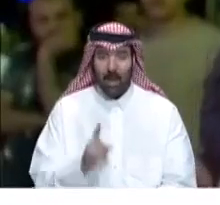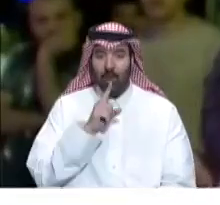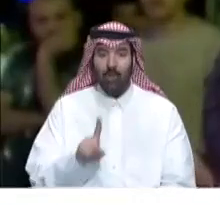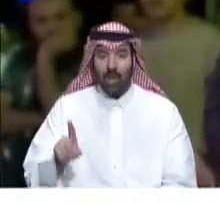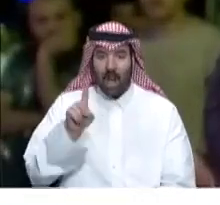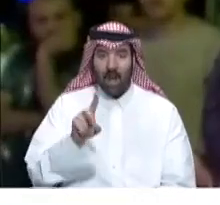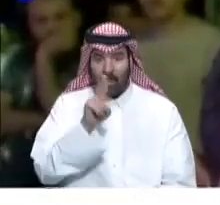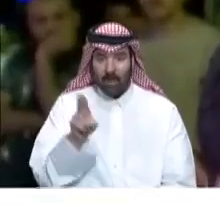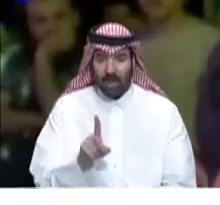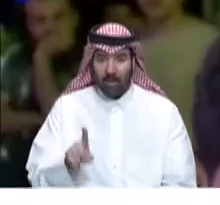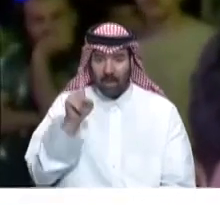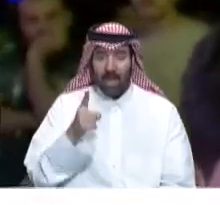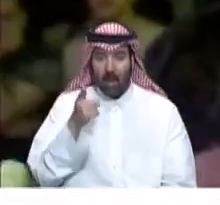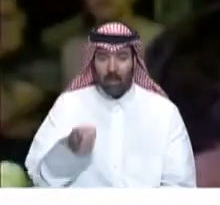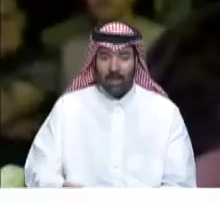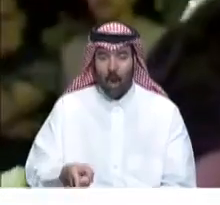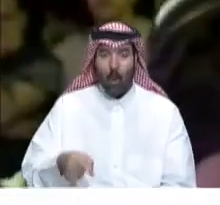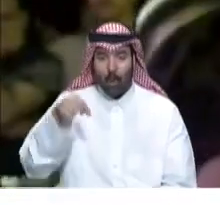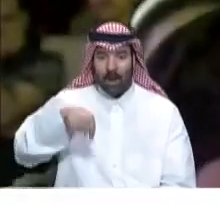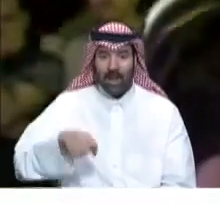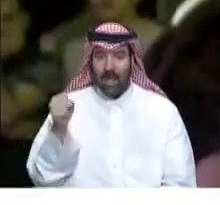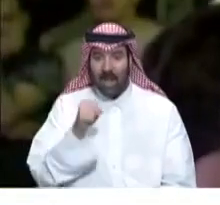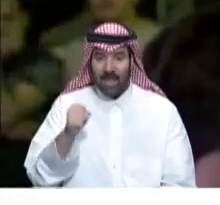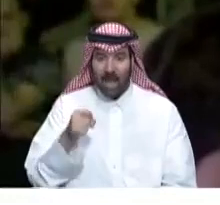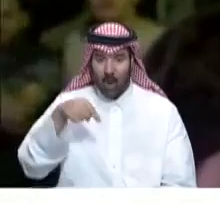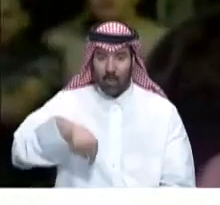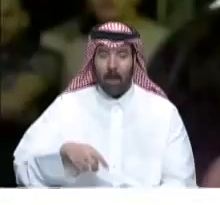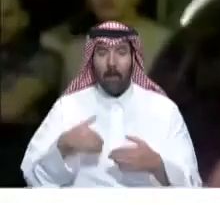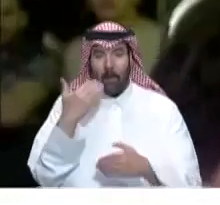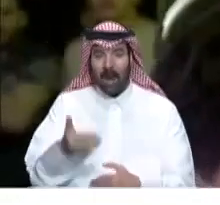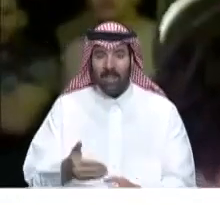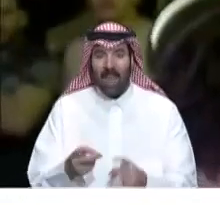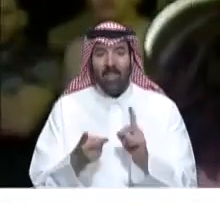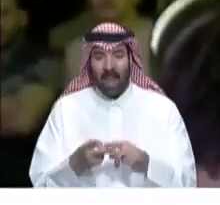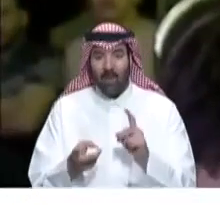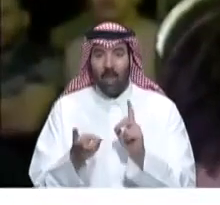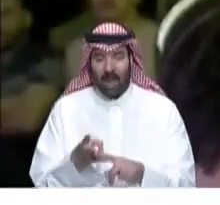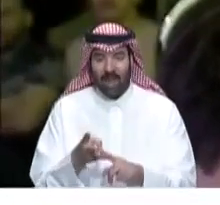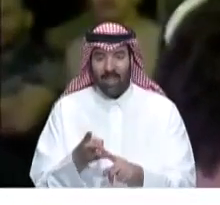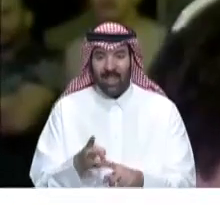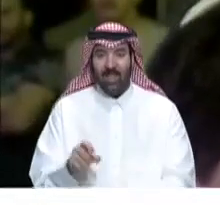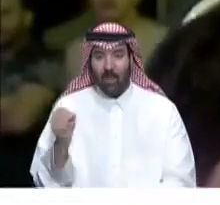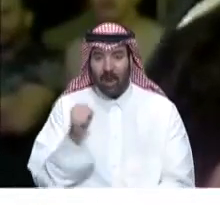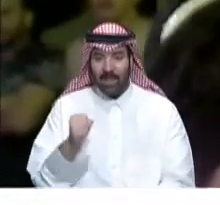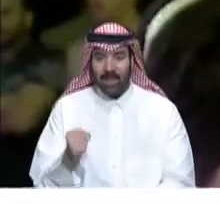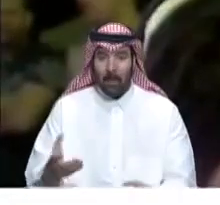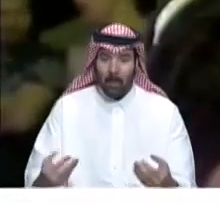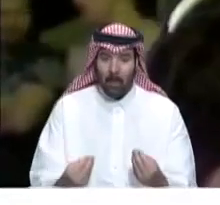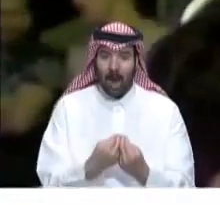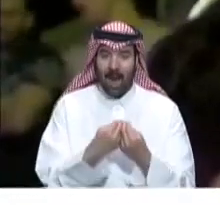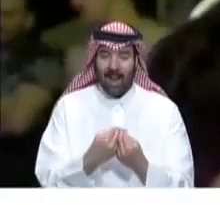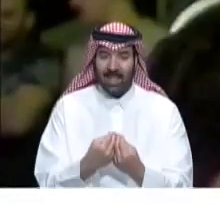بإذن الله حنبدأ من بداية اليوم الأول للعيد، واليوم الثاني والثالث تكون متزامنة